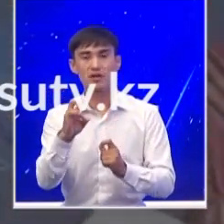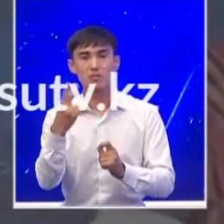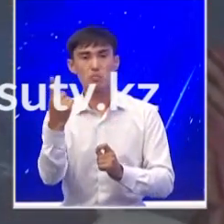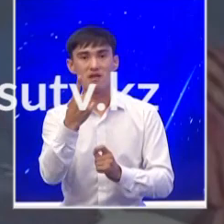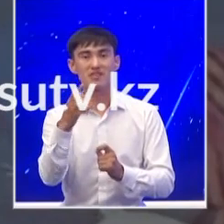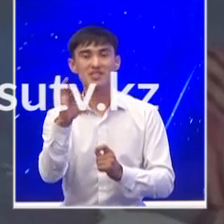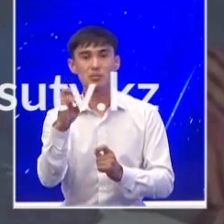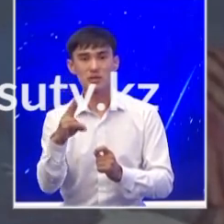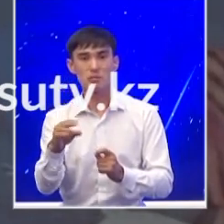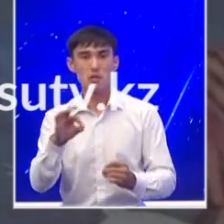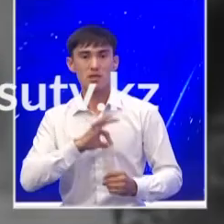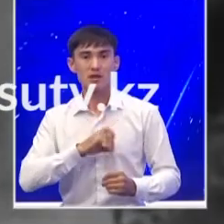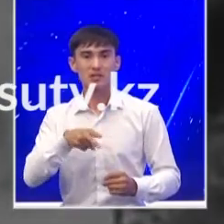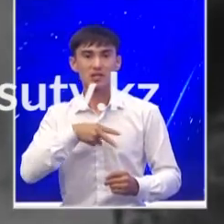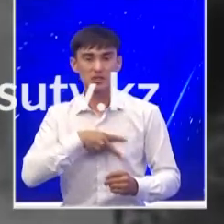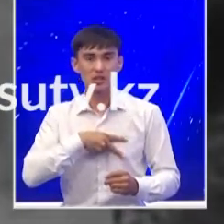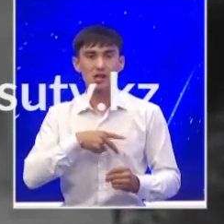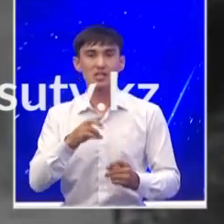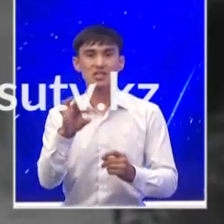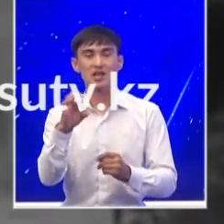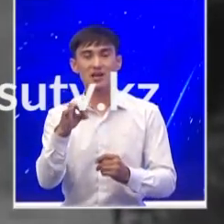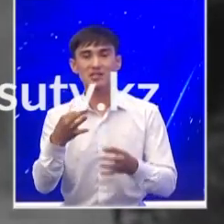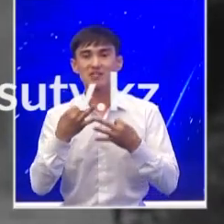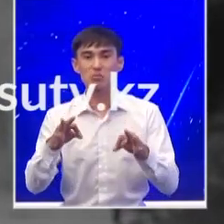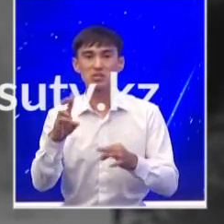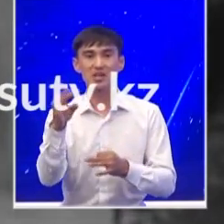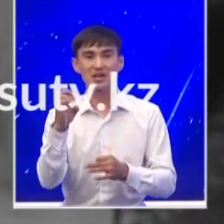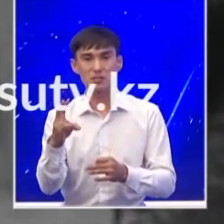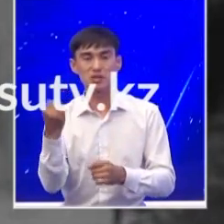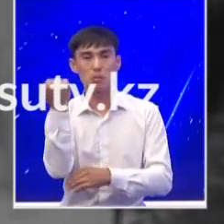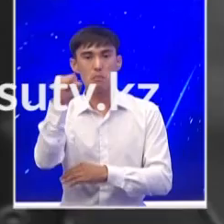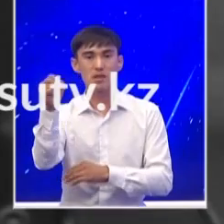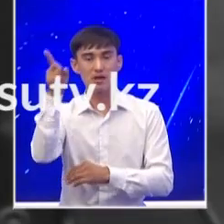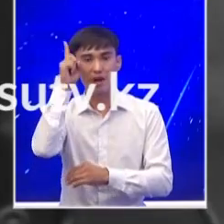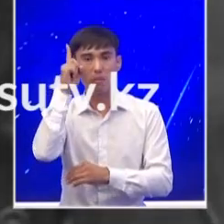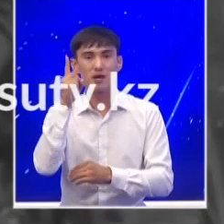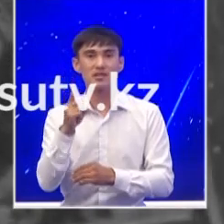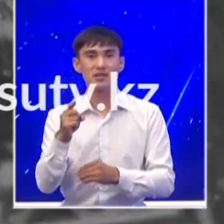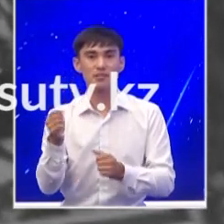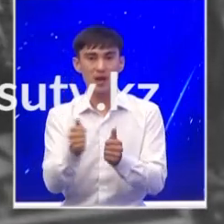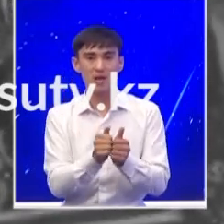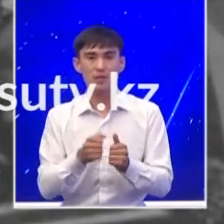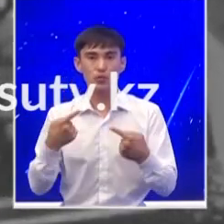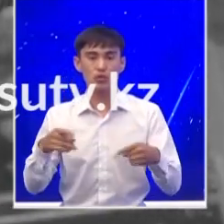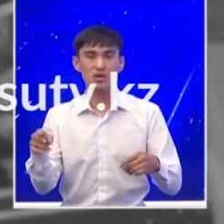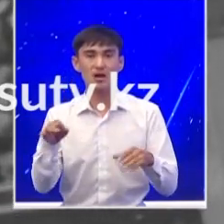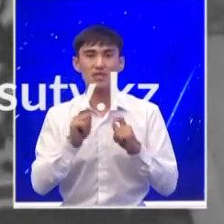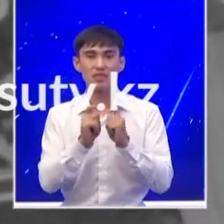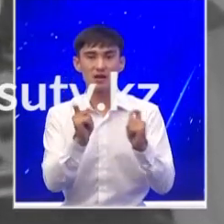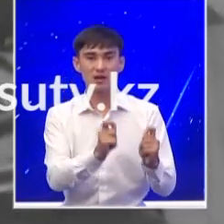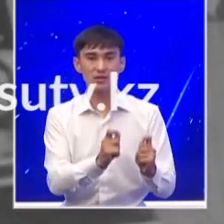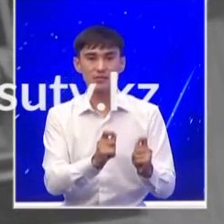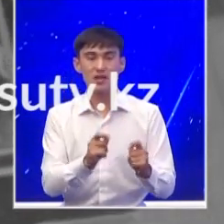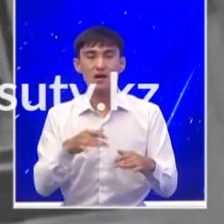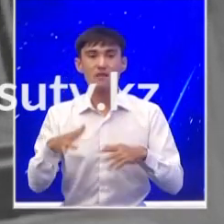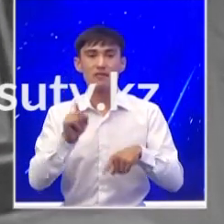степени, медалями за оборону Сталинграда, за освобождение Крыма, за победу над Германией и рядом других наград. В родные края